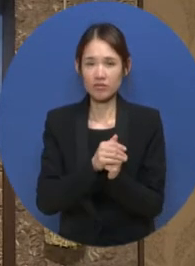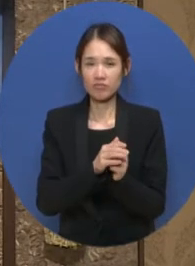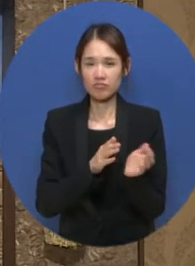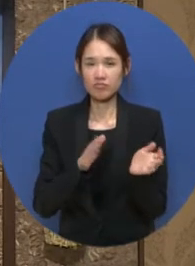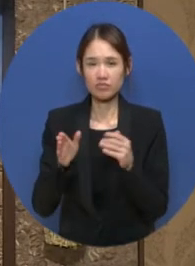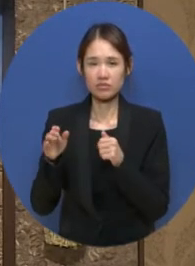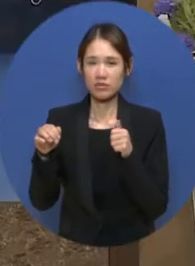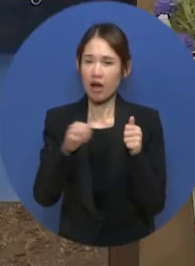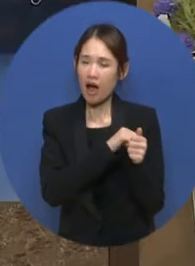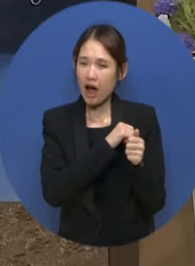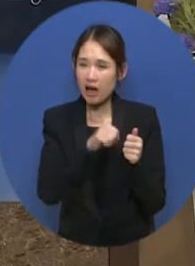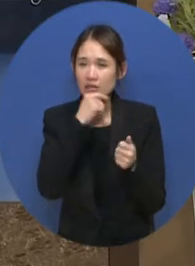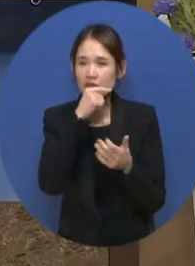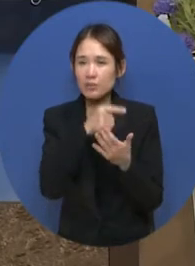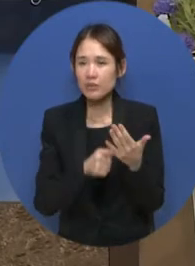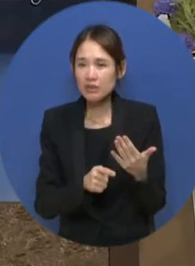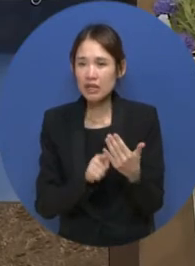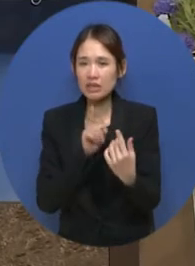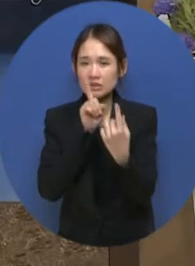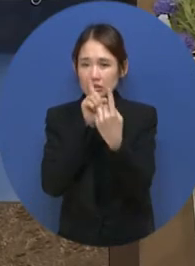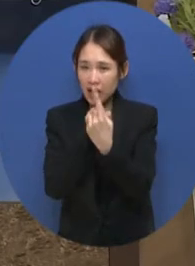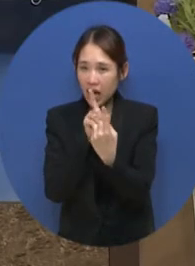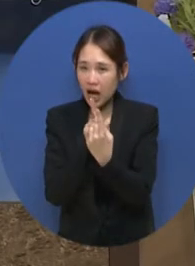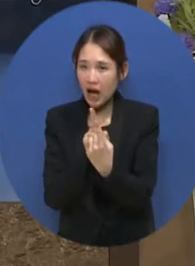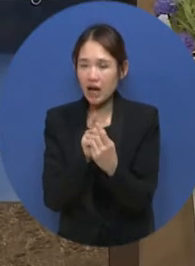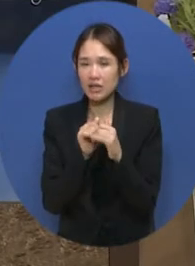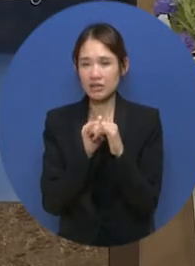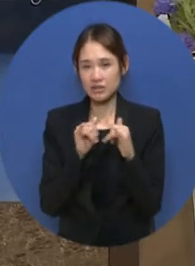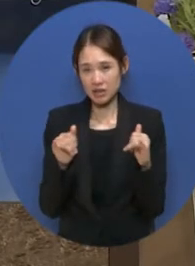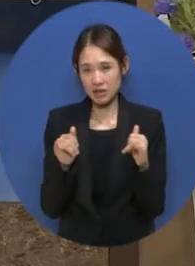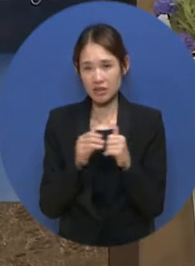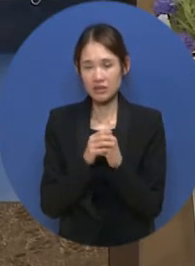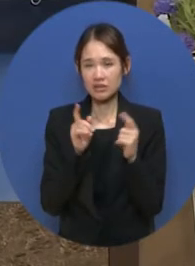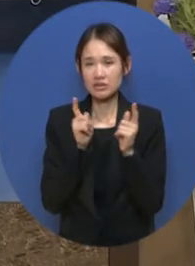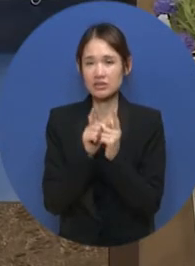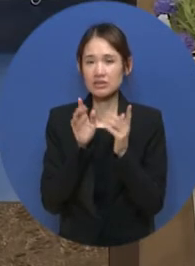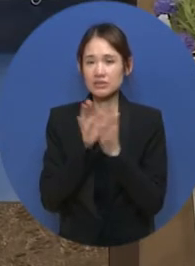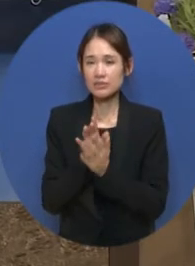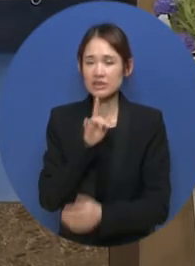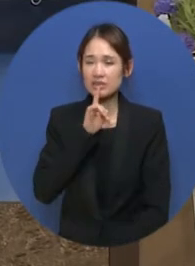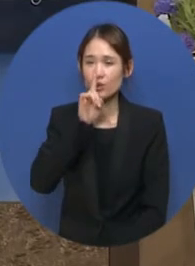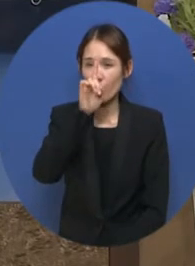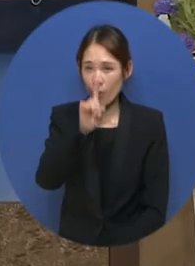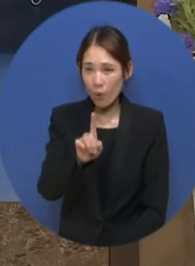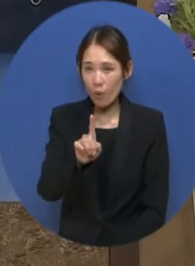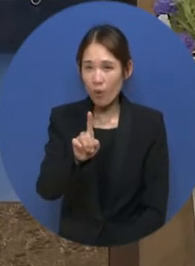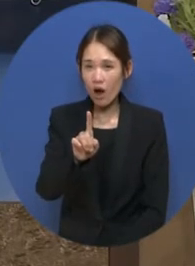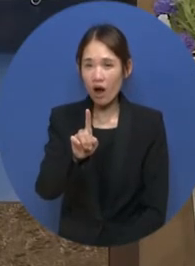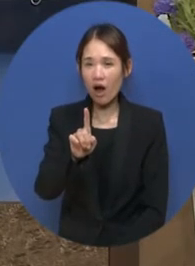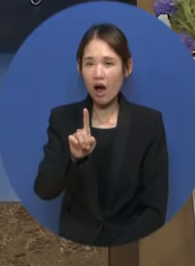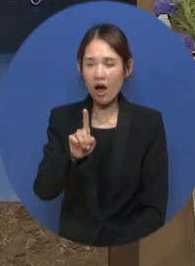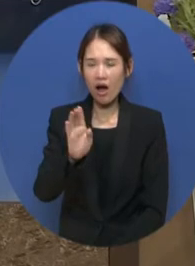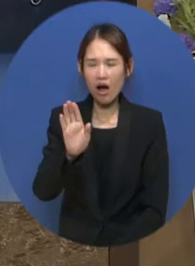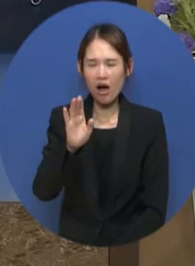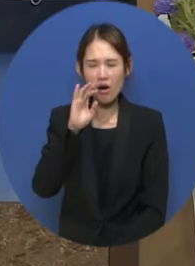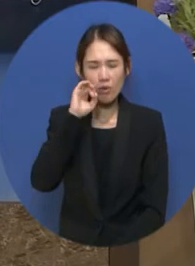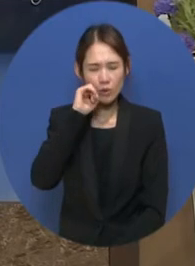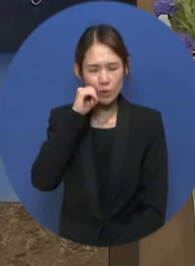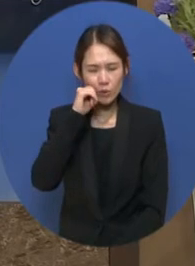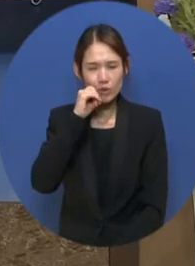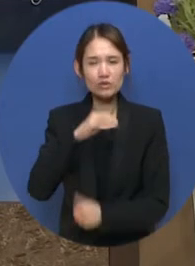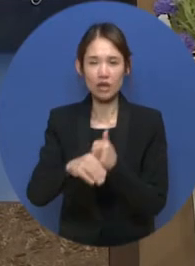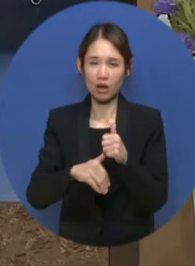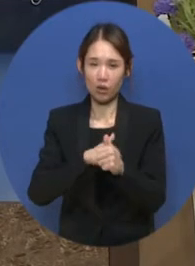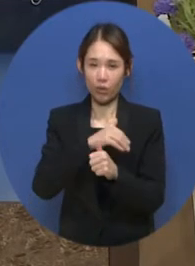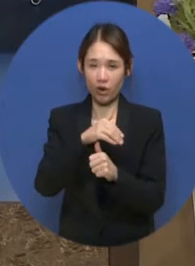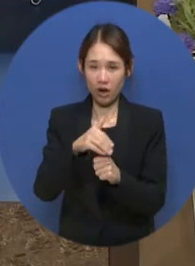예 어그 확대 피해를 당하는 그 당사자가 직접 신고를 하기가 조금 어려운 상황이기 때문에